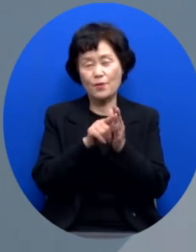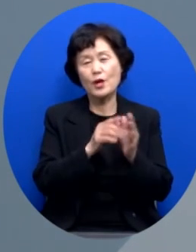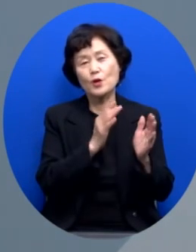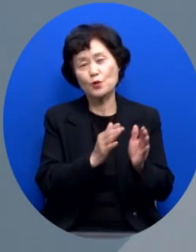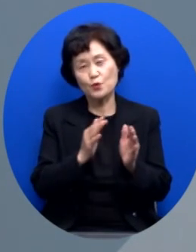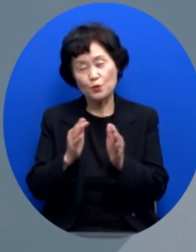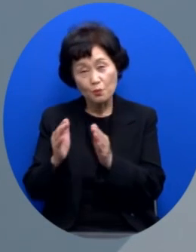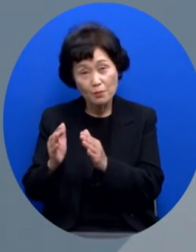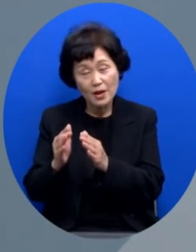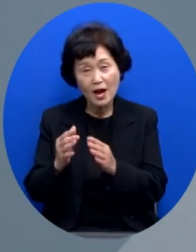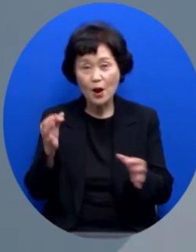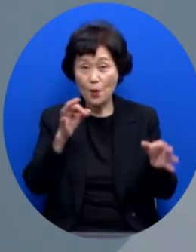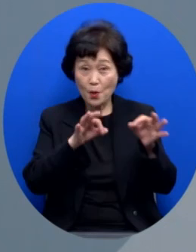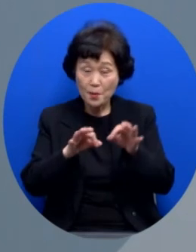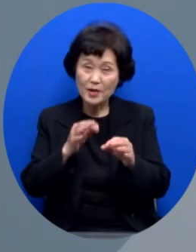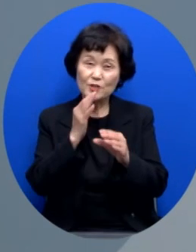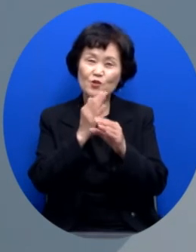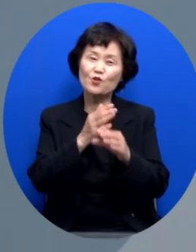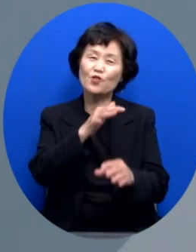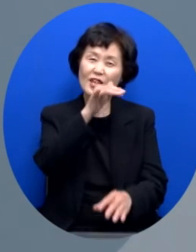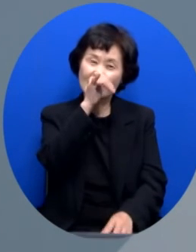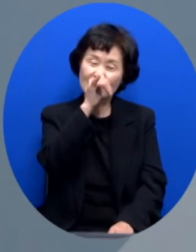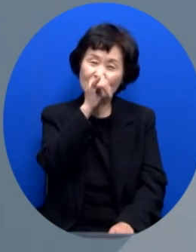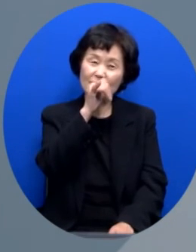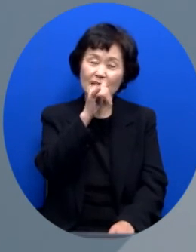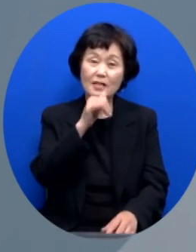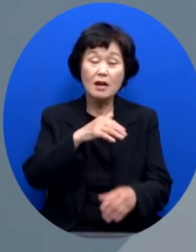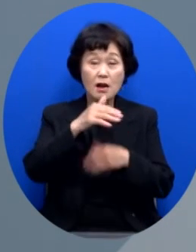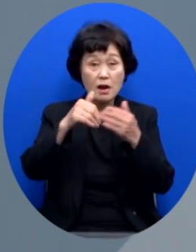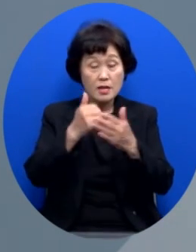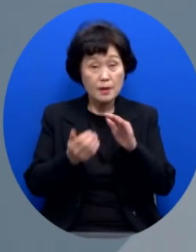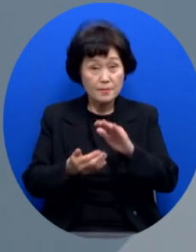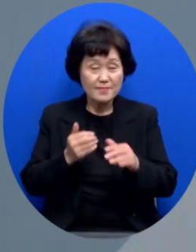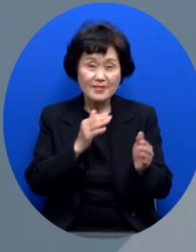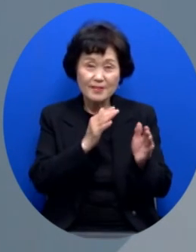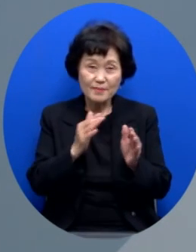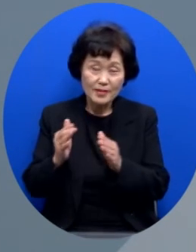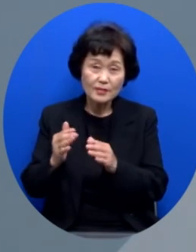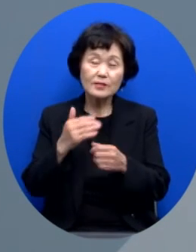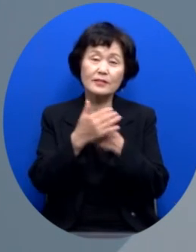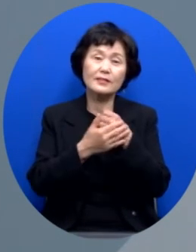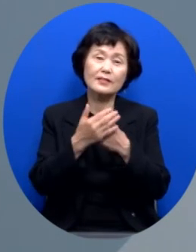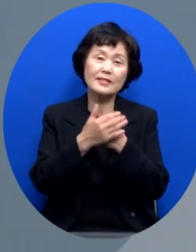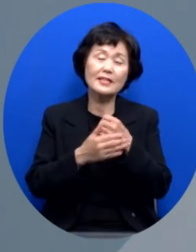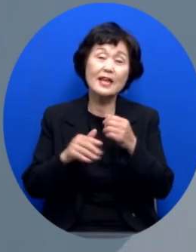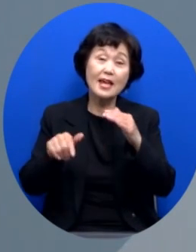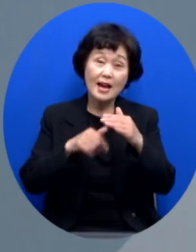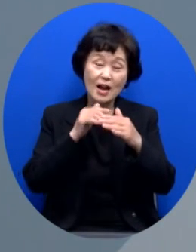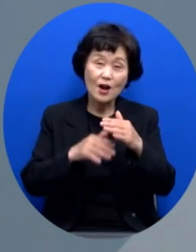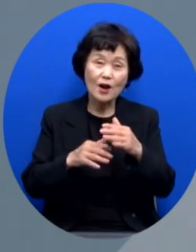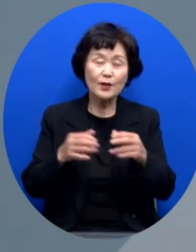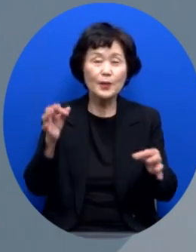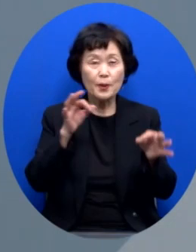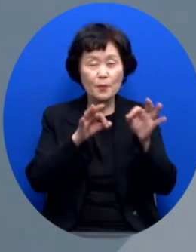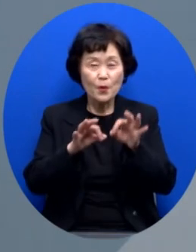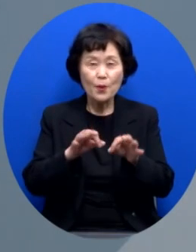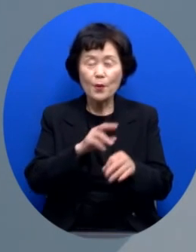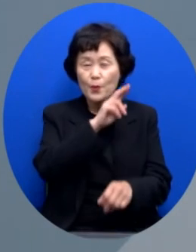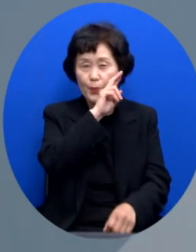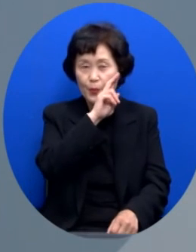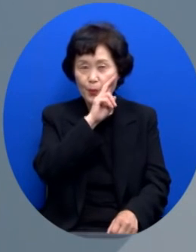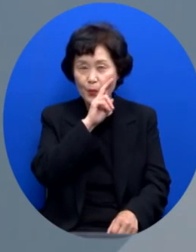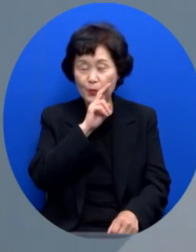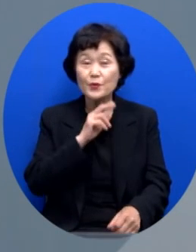준비하고 기금을 마련하는 중에 있습니다. 하나님의 예비하심과 은혜 가운데 모금이 순조롭게 잘 진행이